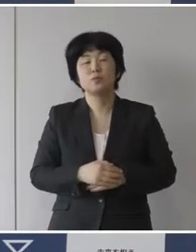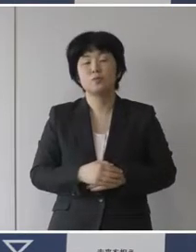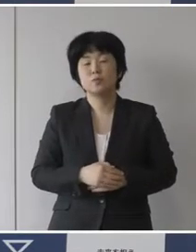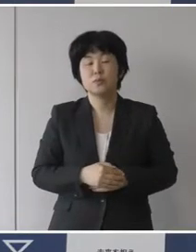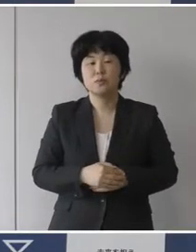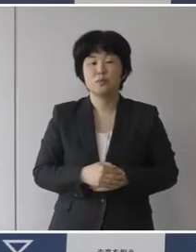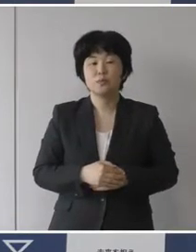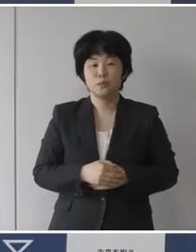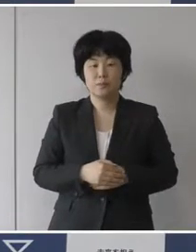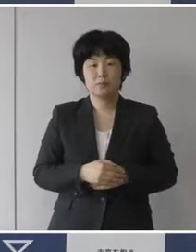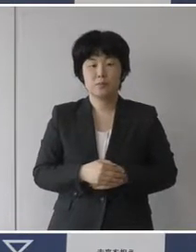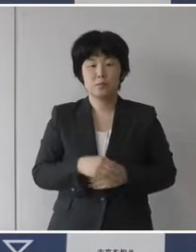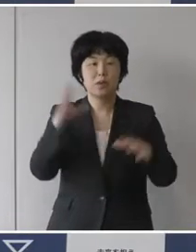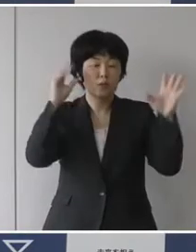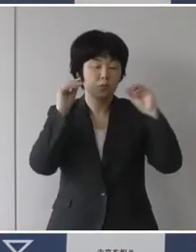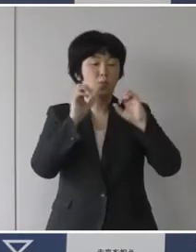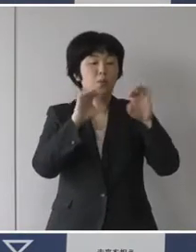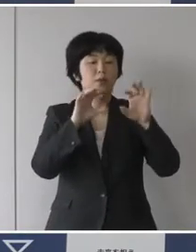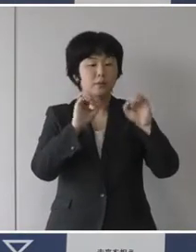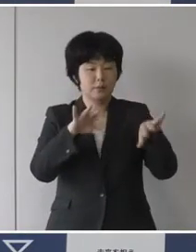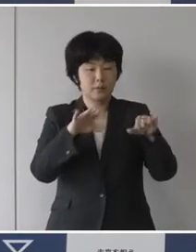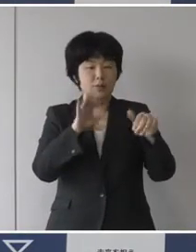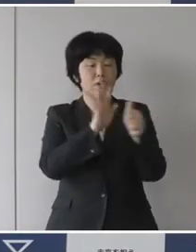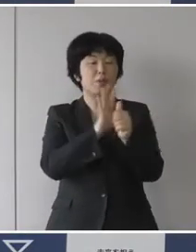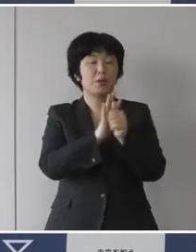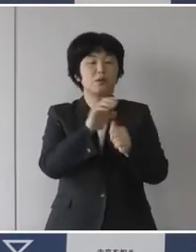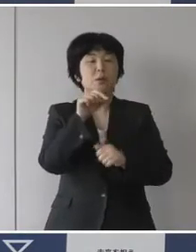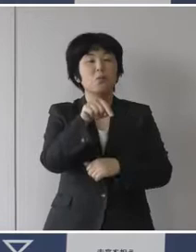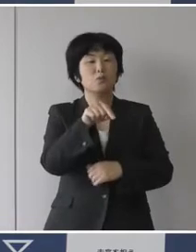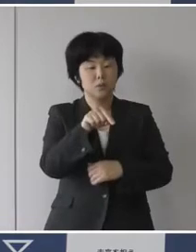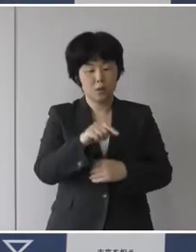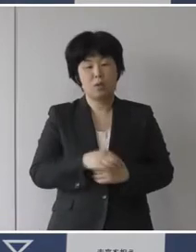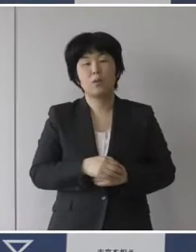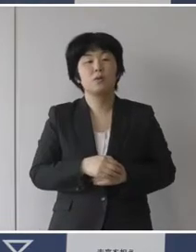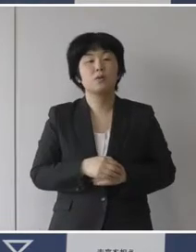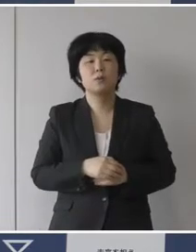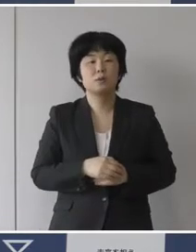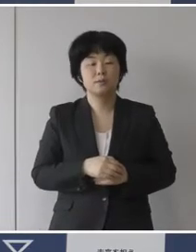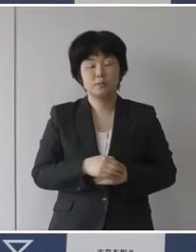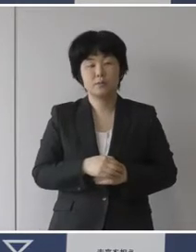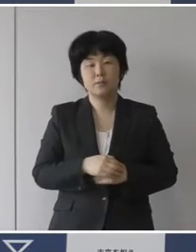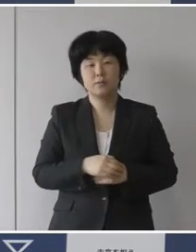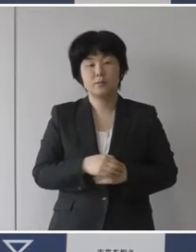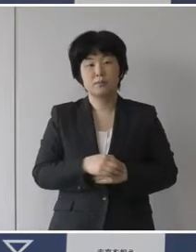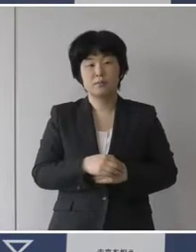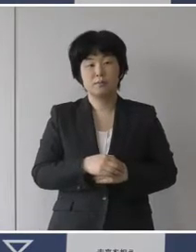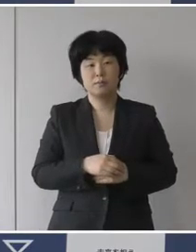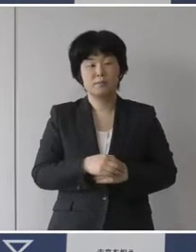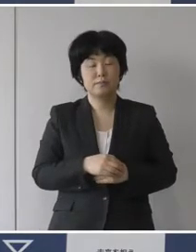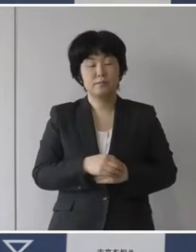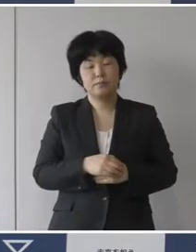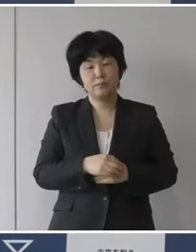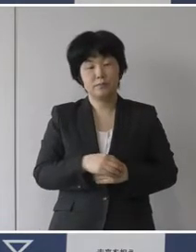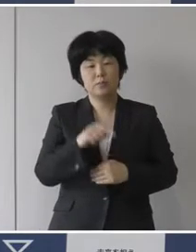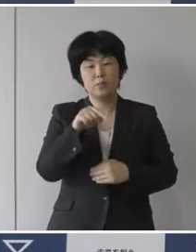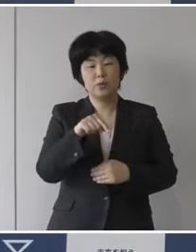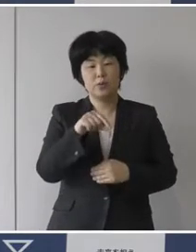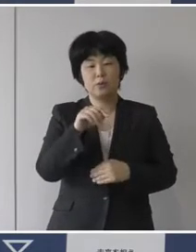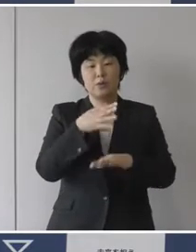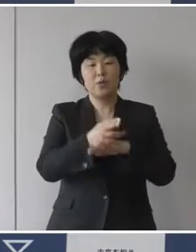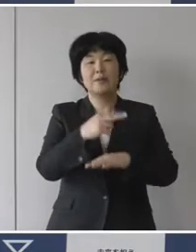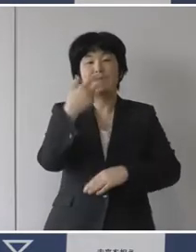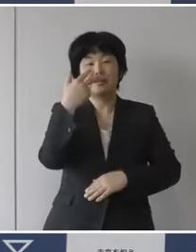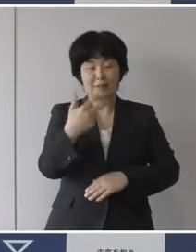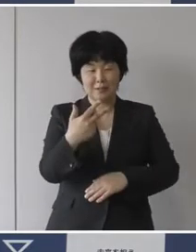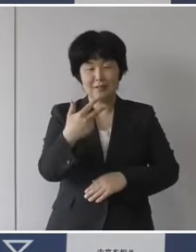情報発信の、アドバイザーという、方でありますけれども、これはあの本市がこう情報発信いろいろさせていただ